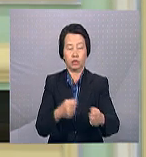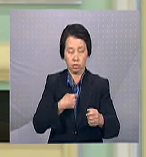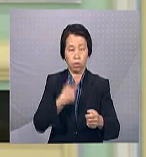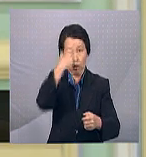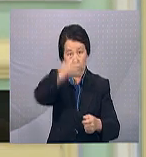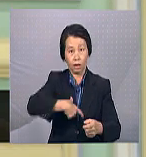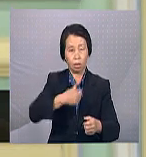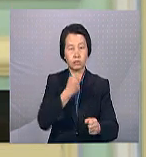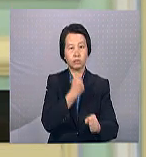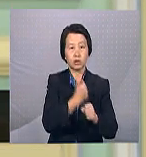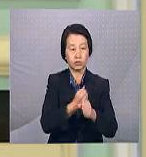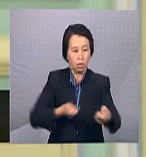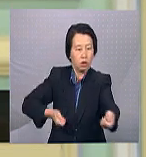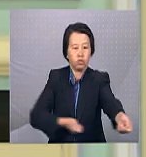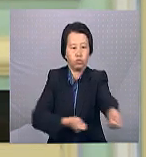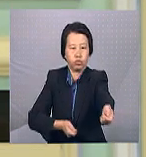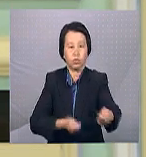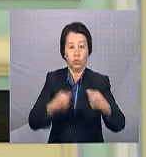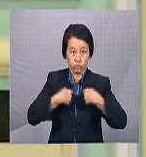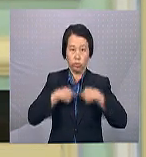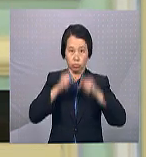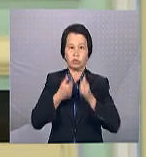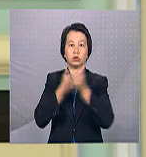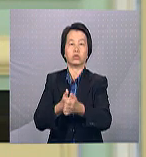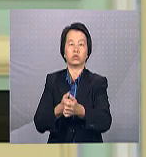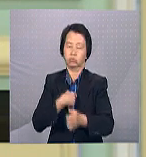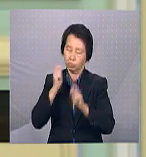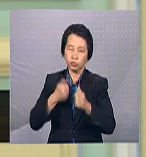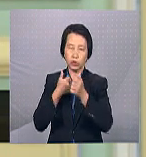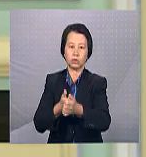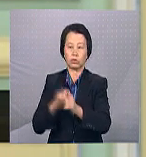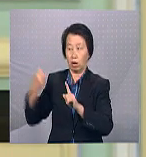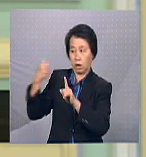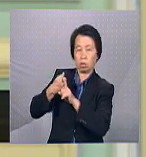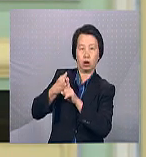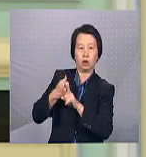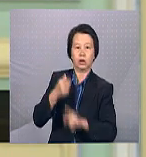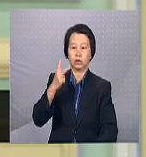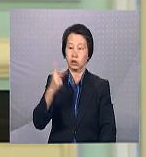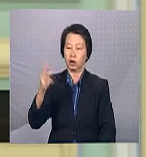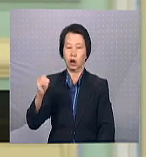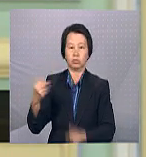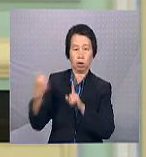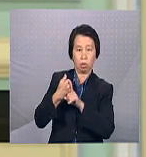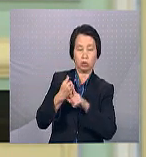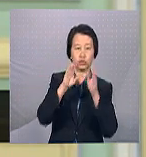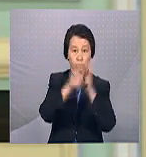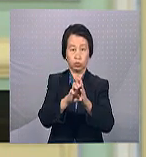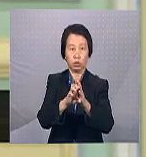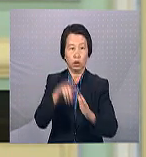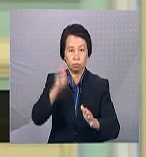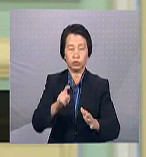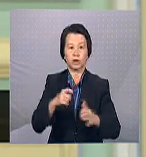dan sebagainya, mereka juga perlu mematuhi setiap arahan dikeluarkan oleh Kementerian Kesihatan. Sebagai contoh,